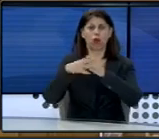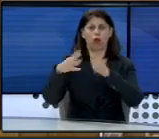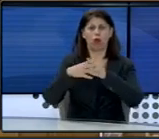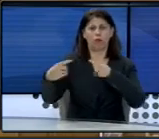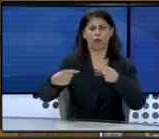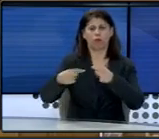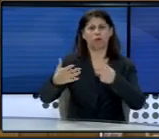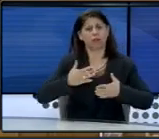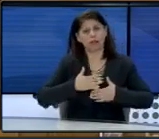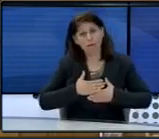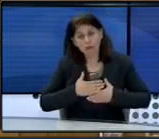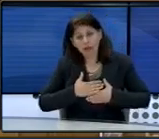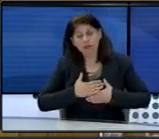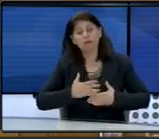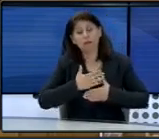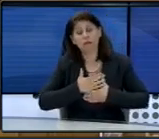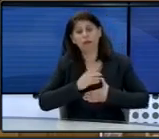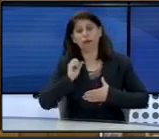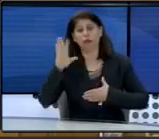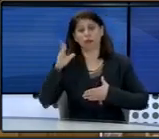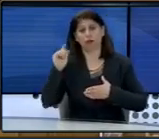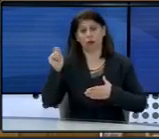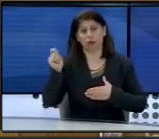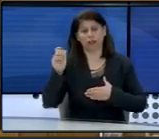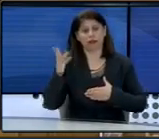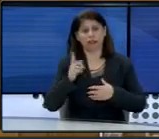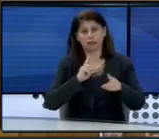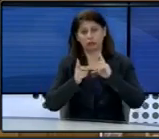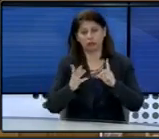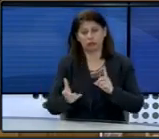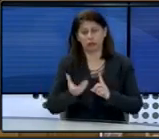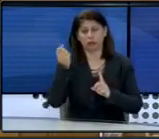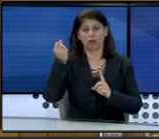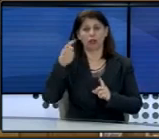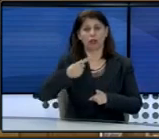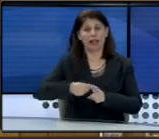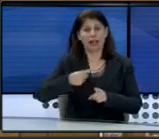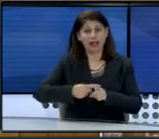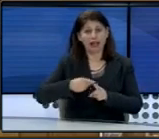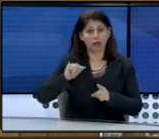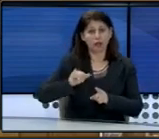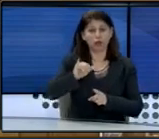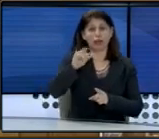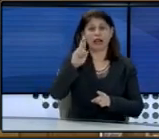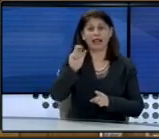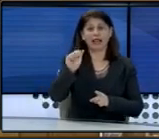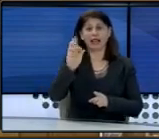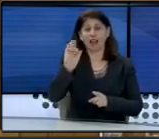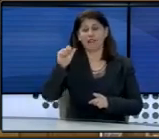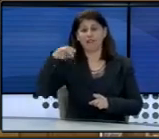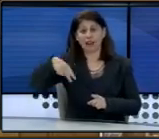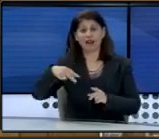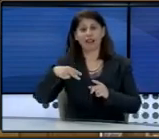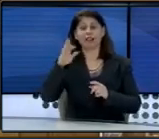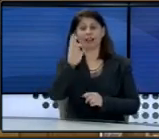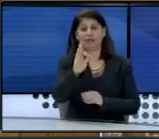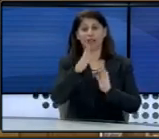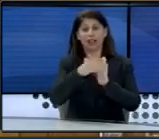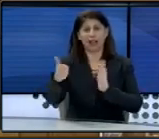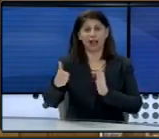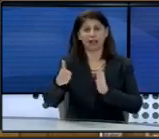αντιπαραθέσεις. Για εμάς, εξωτερική πολιτική είναι μια συμφωνία που εξασφαλίζει ότι ελληνικά αεροσκάφη, Ραφάλ και F-16 θα